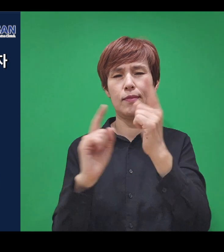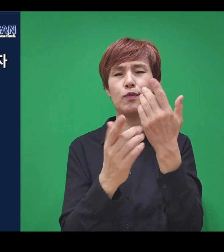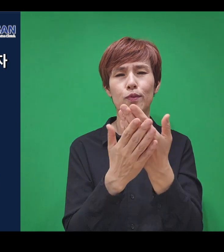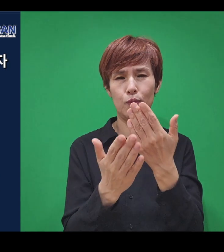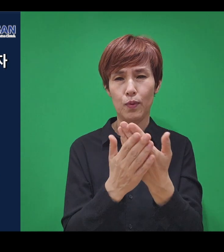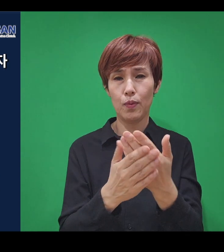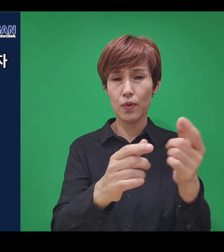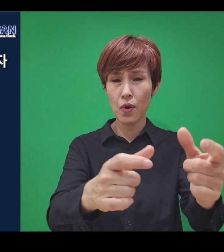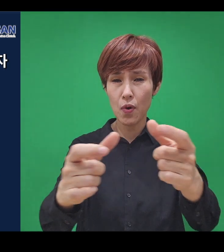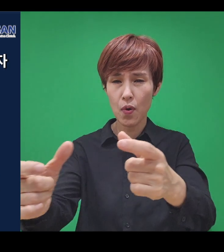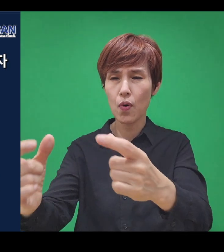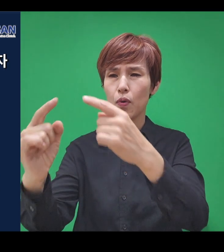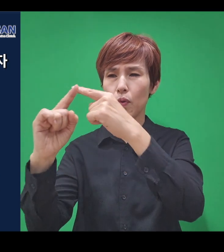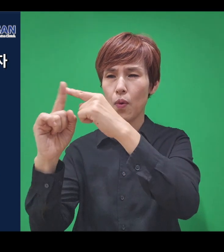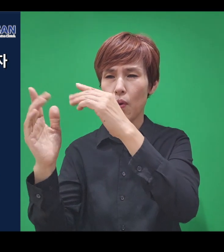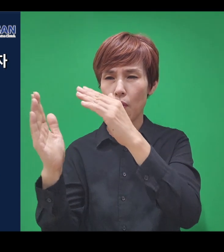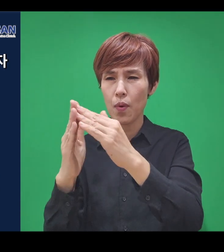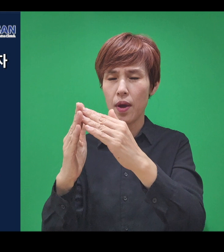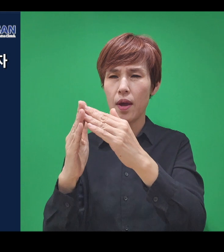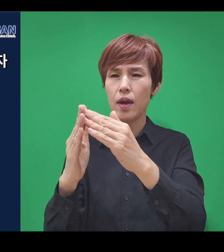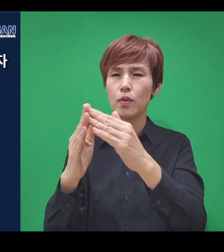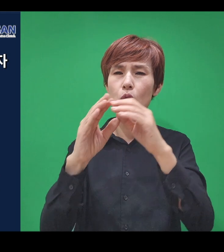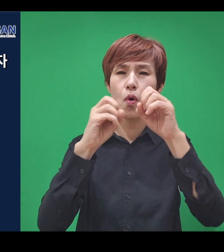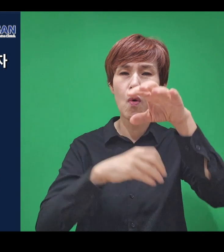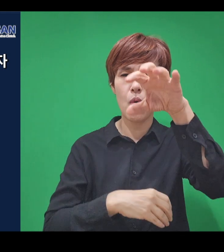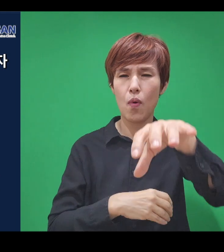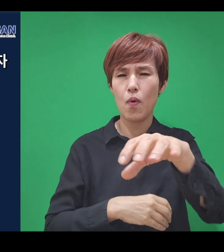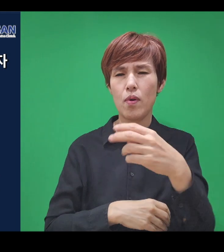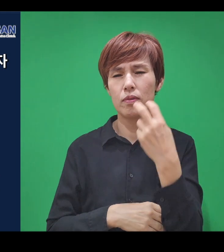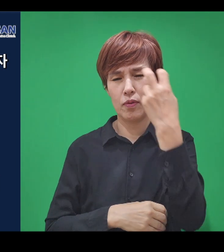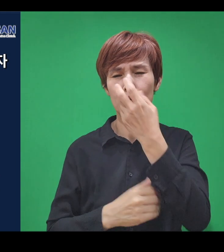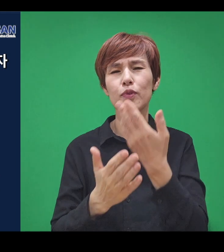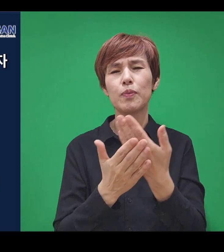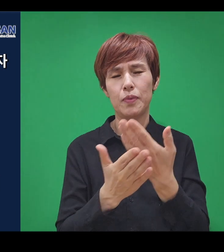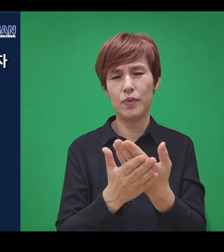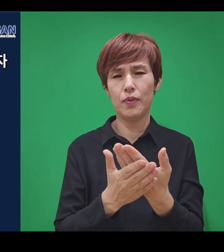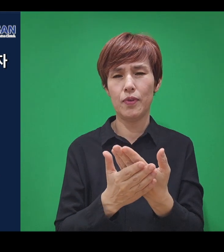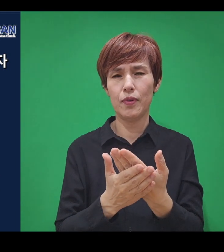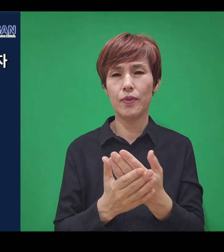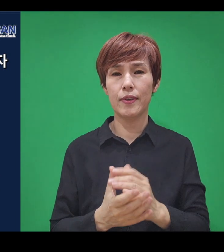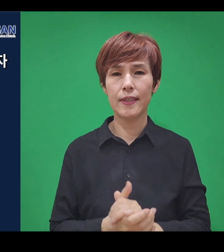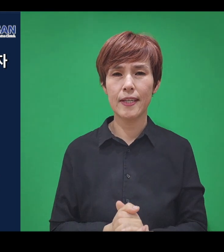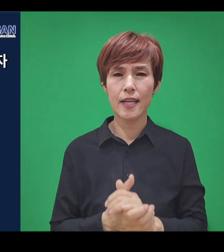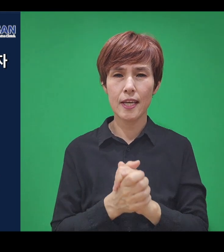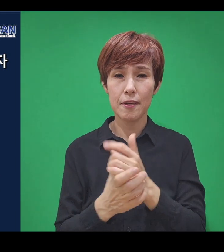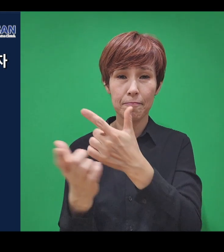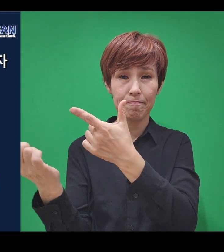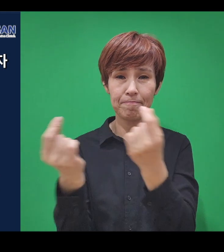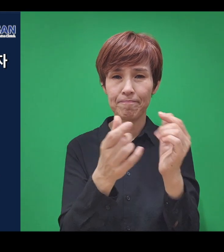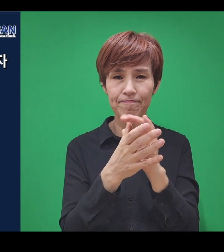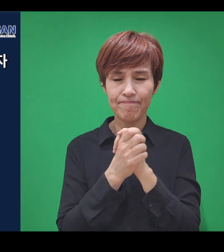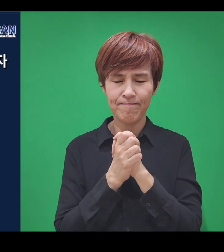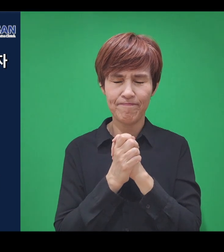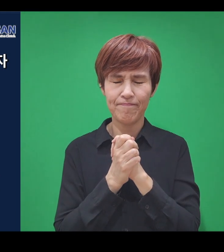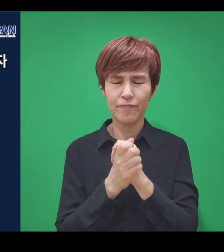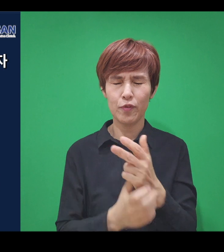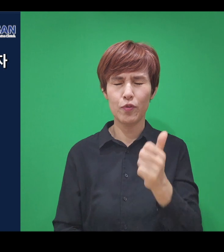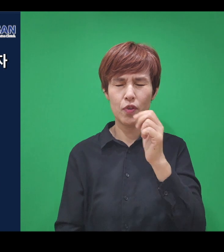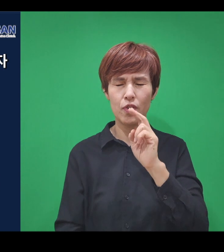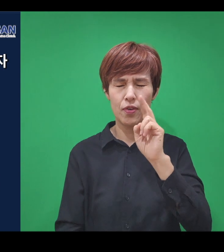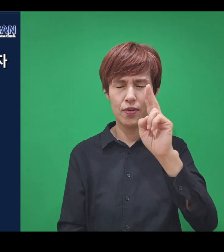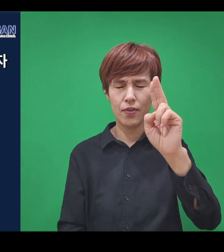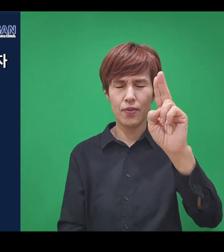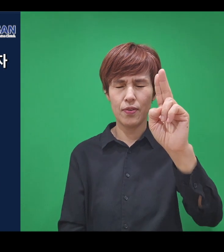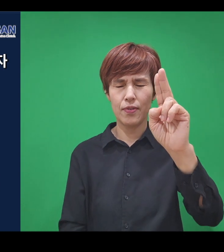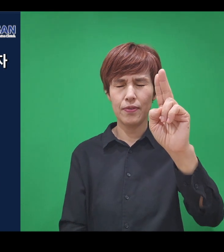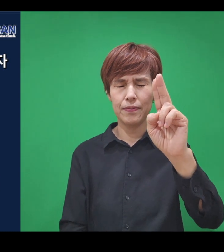그 지역의 교회와 선교지를 지켜주시옵소서. 주님 간절히 부르고 기도하겠습니다. 주여.